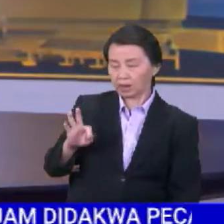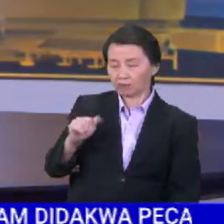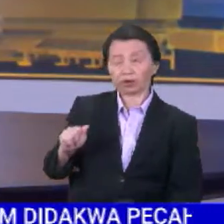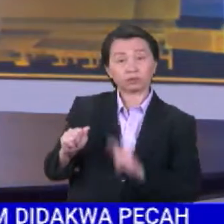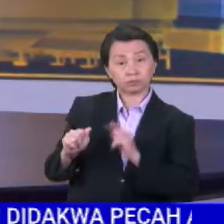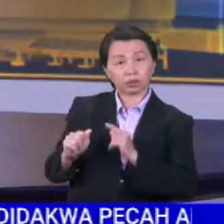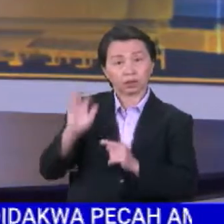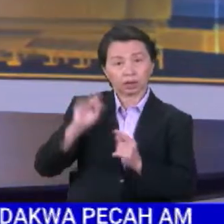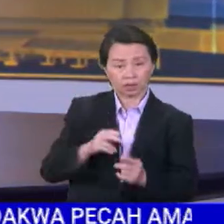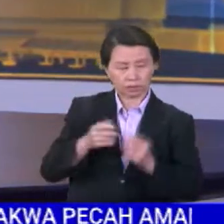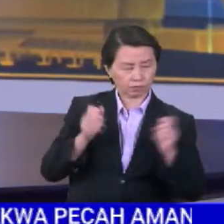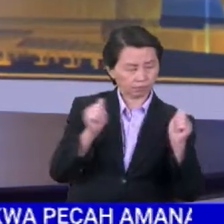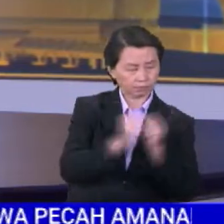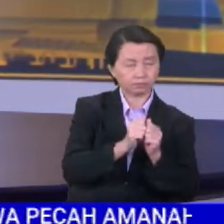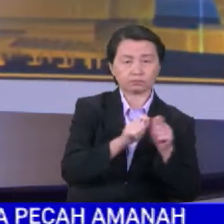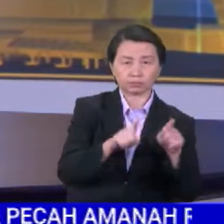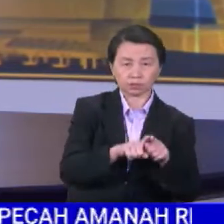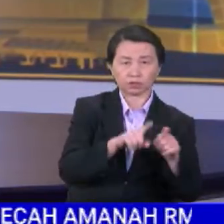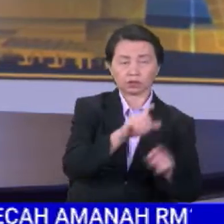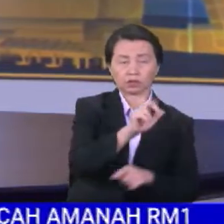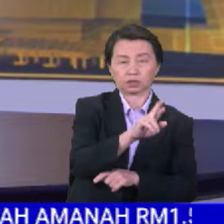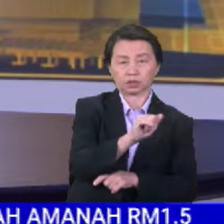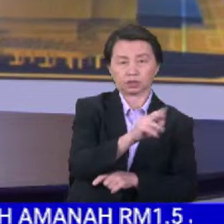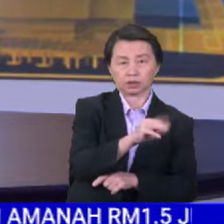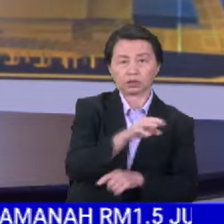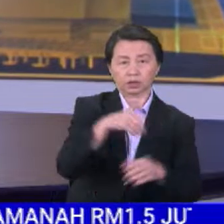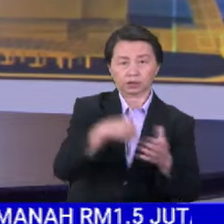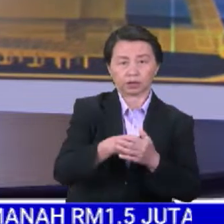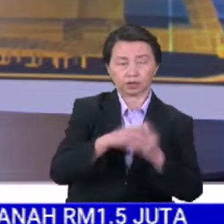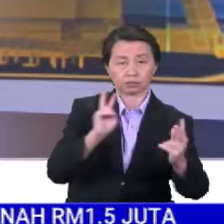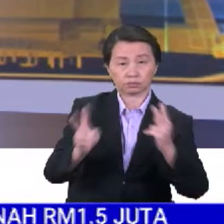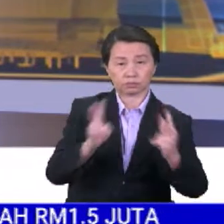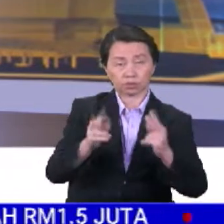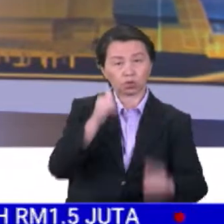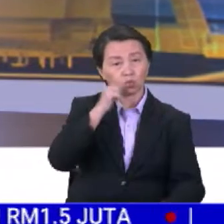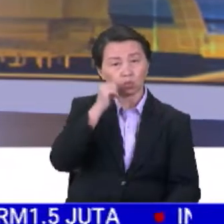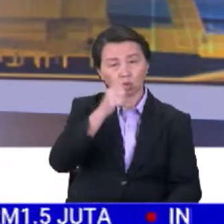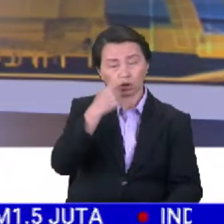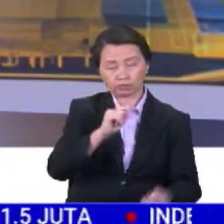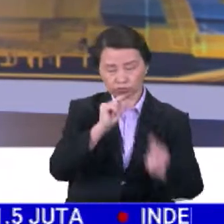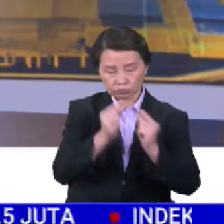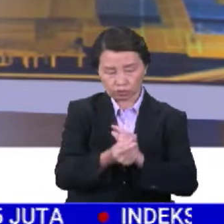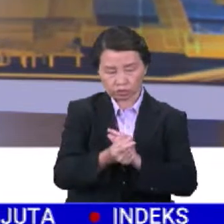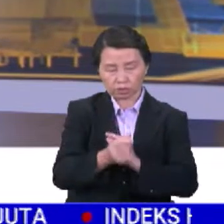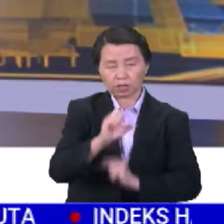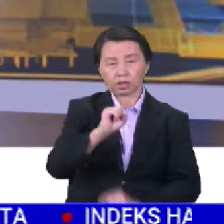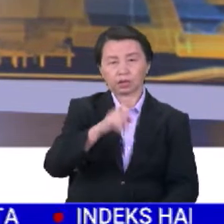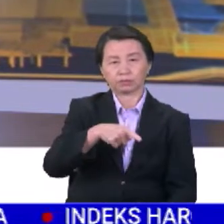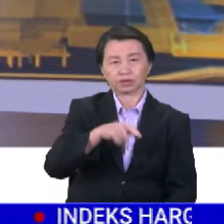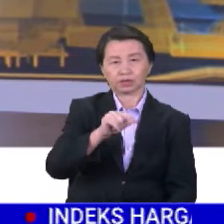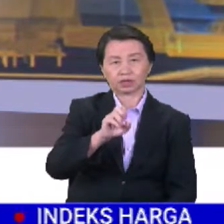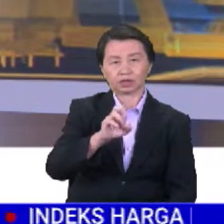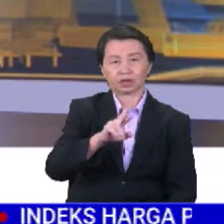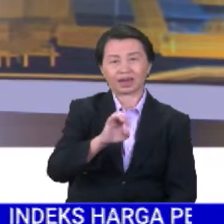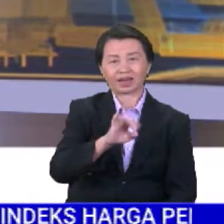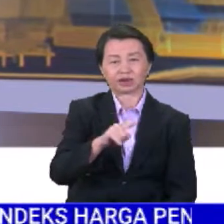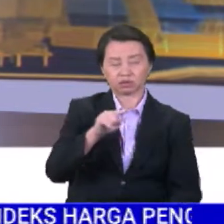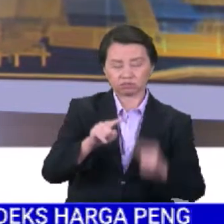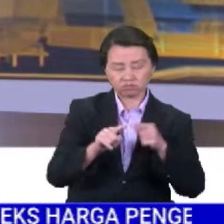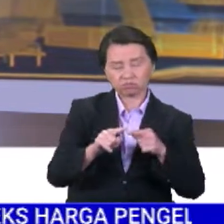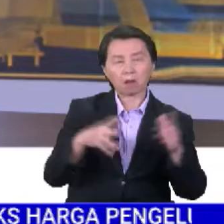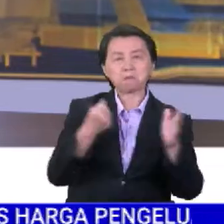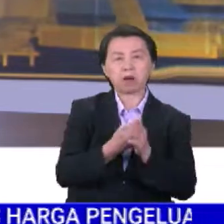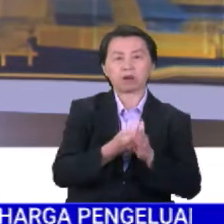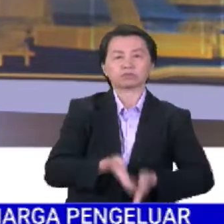dijangkau dibandingkan dengan regional dalam acara beregu wanita ia bagi menggantikan Esteban sanggari yang terlibat dalam